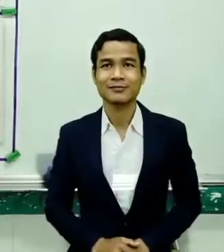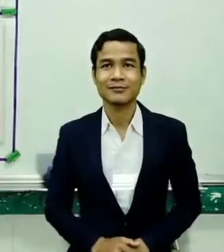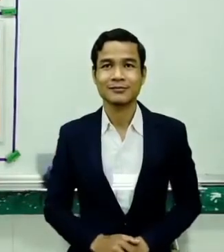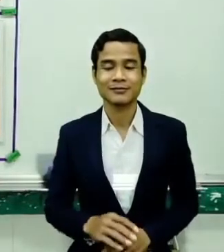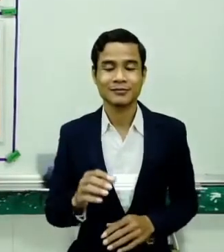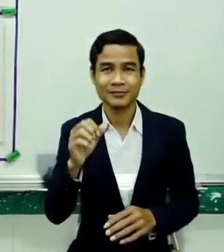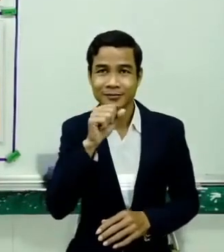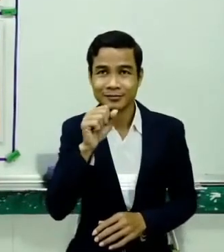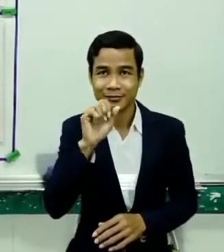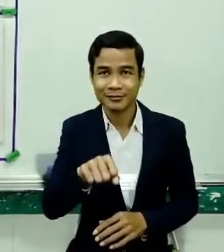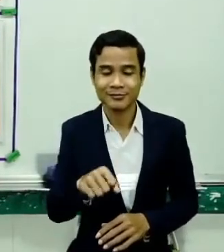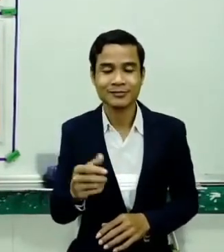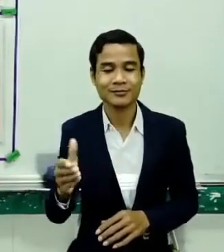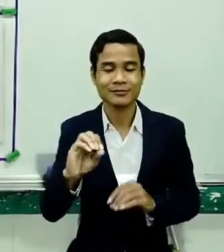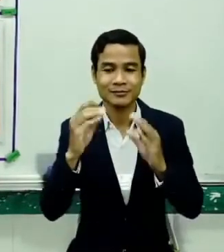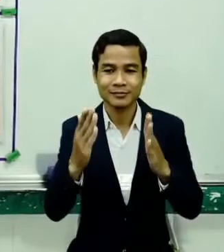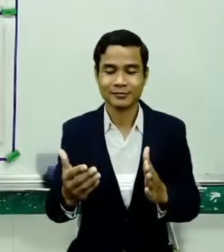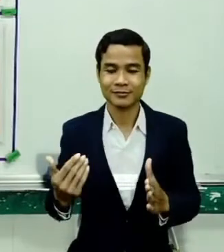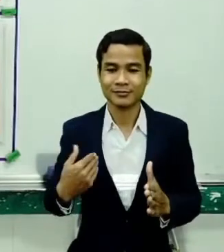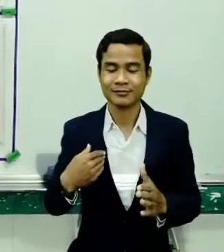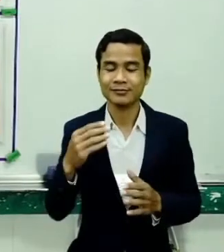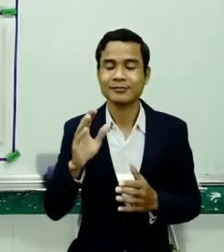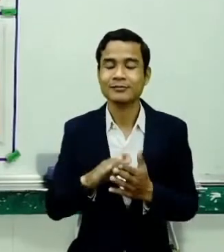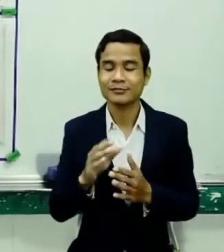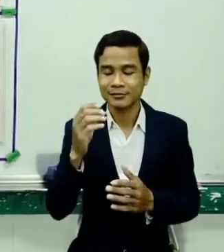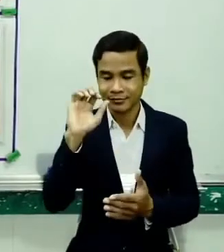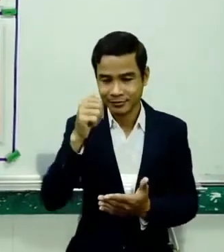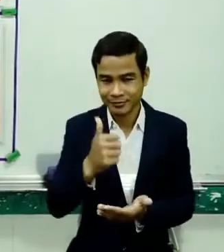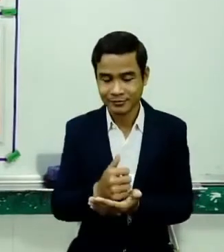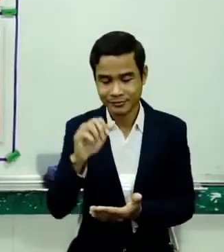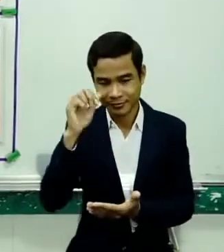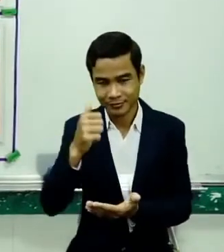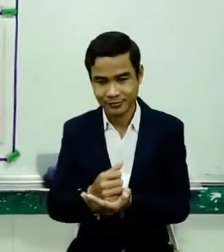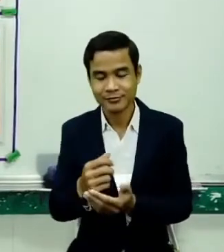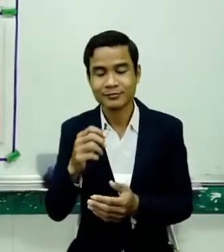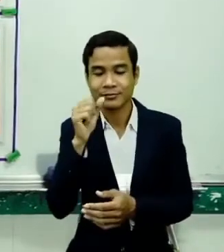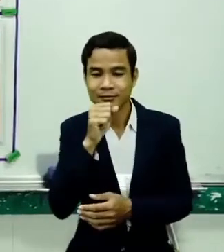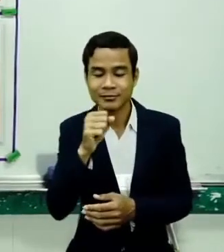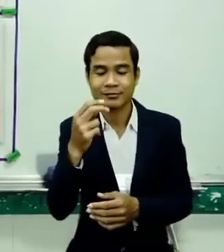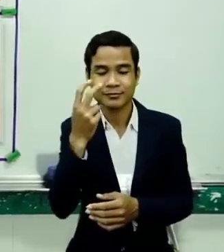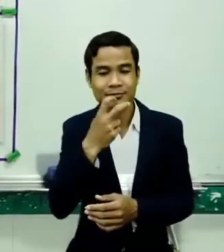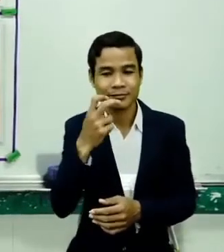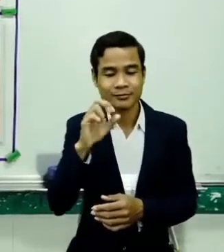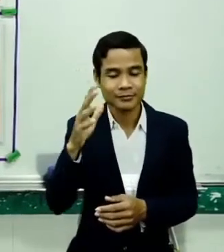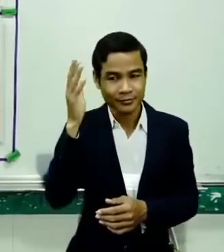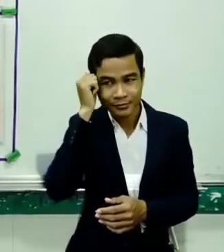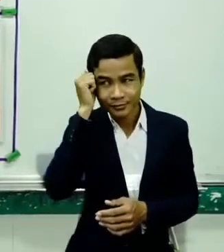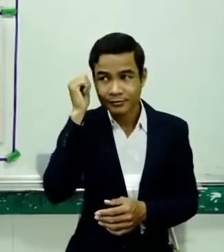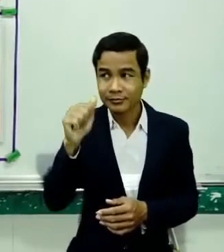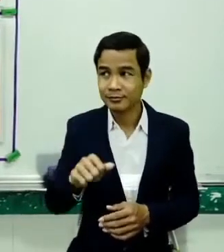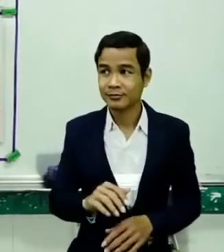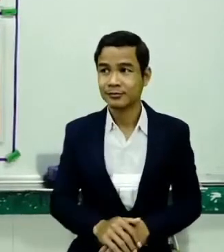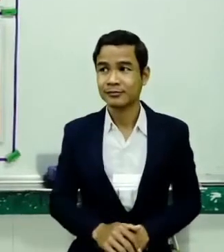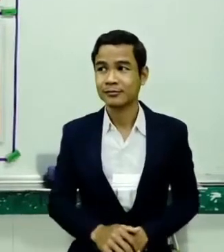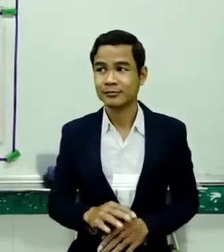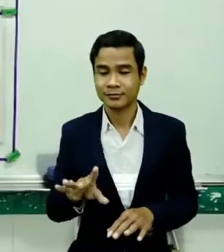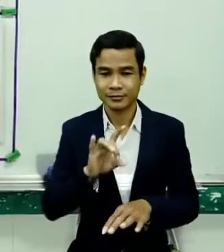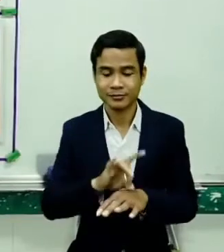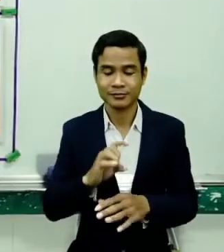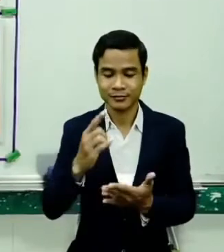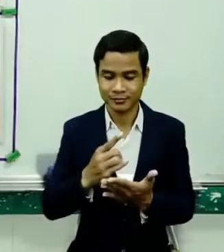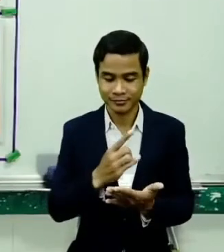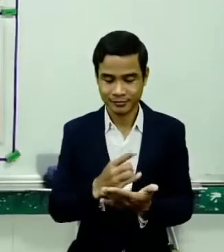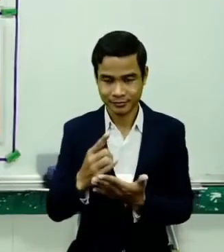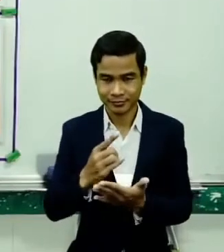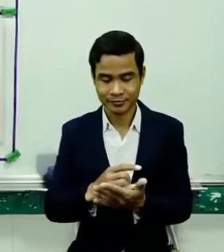ចម្រៀងនេះអ្នកគ្រូគិតថាមានប្រយោជន៍សម្រាប់កូនសូមកូនទិញវាឲ្យចាំណានៅពេលដែលដល់មេរៀនក្រោ